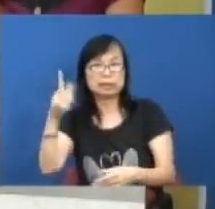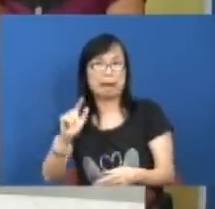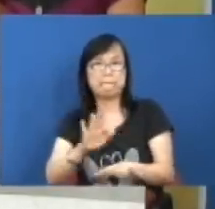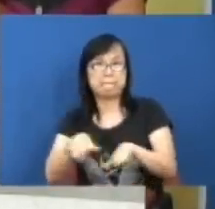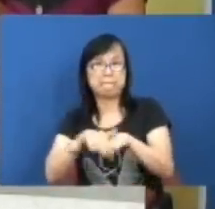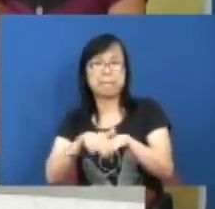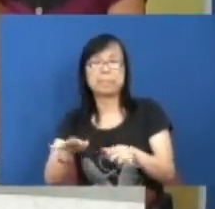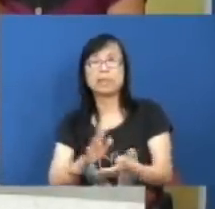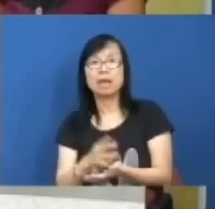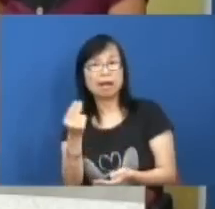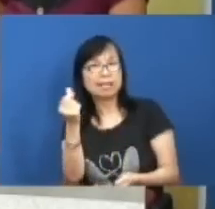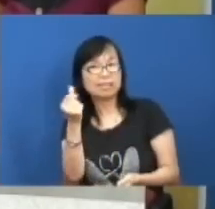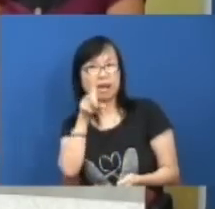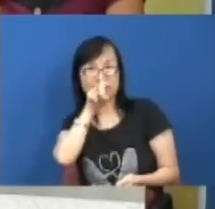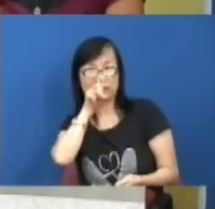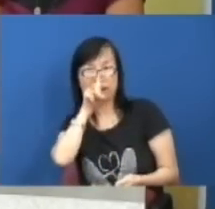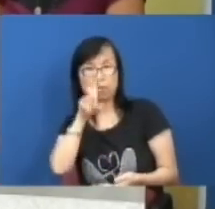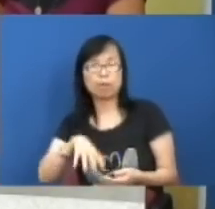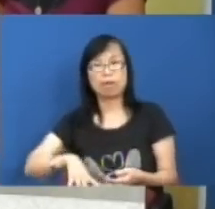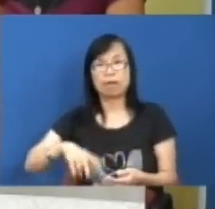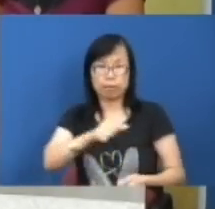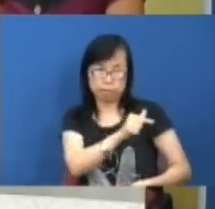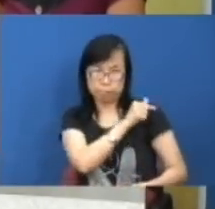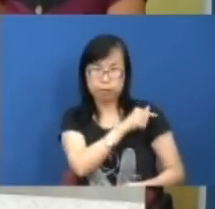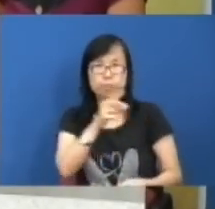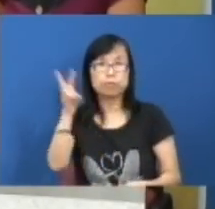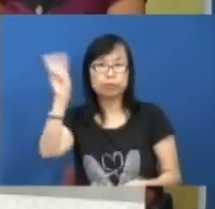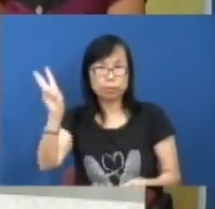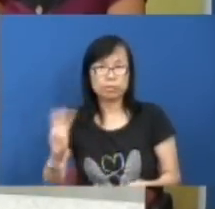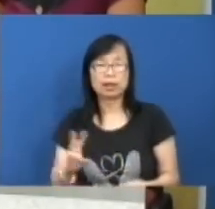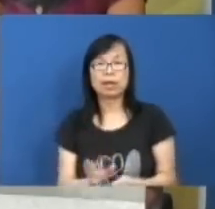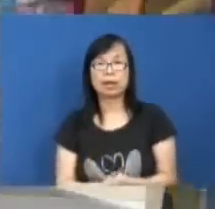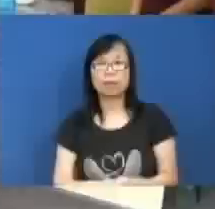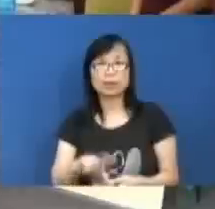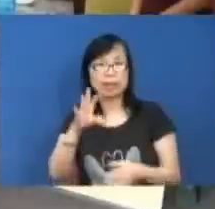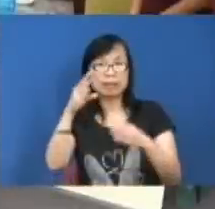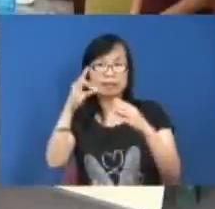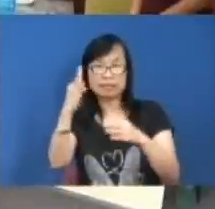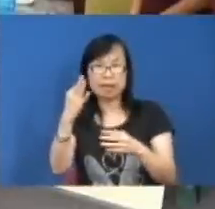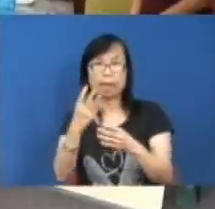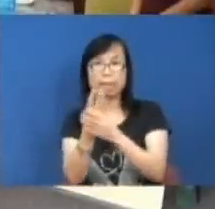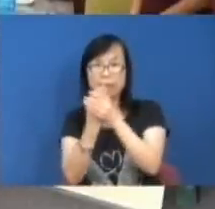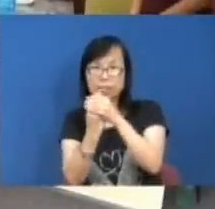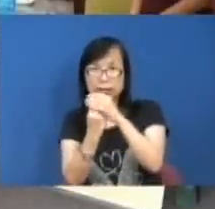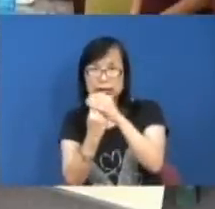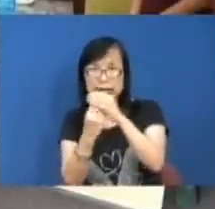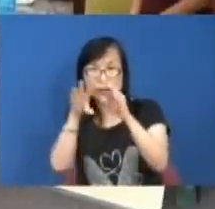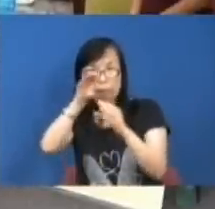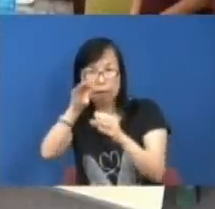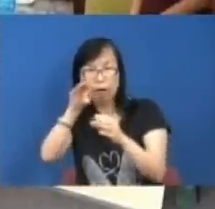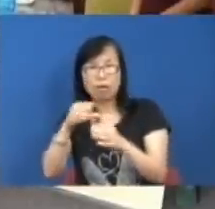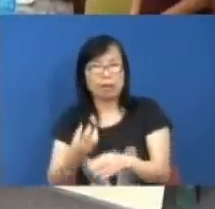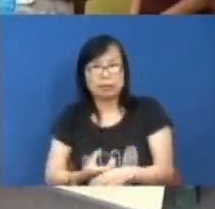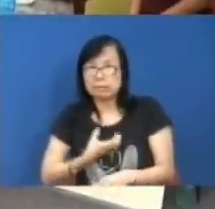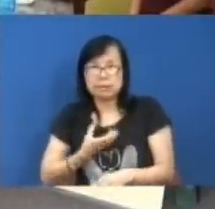地，沙膠啊、灰水啊，乜嘢都有嘅，或者可能三文治咁厚嘅質地咧就。好恐怖下